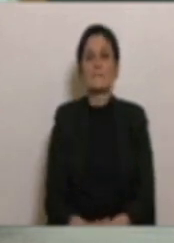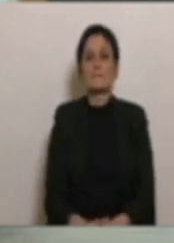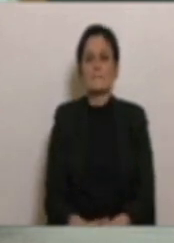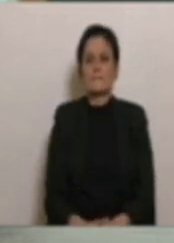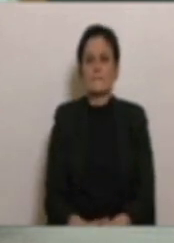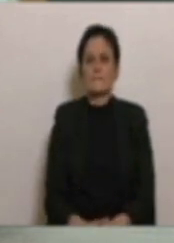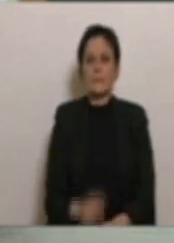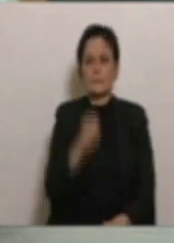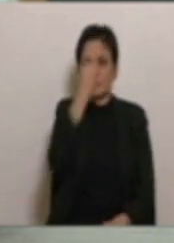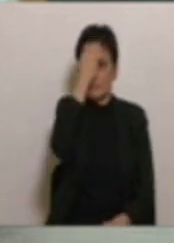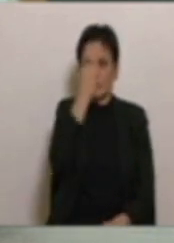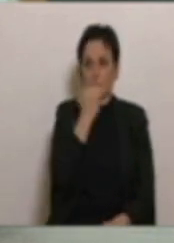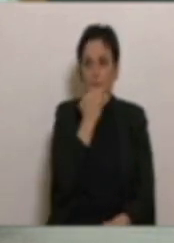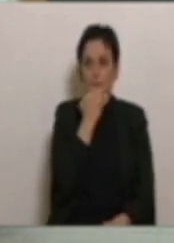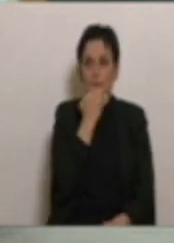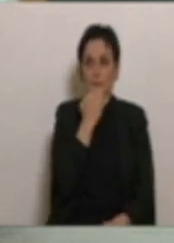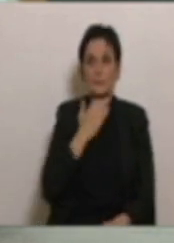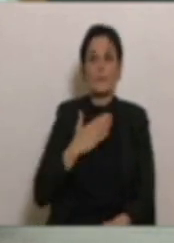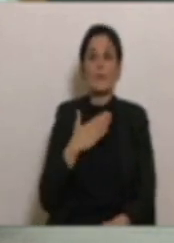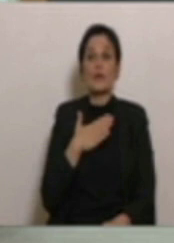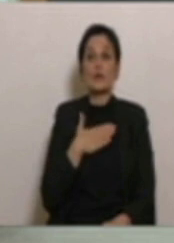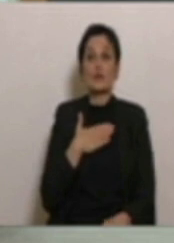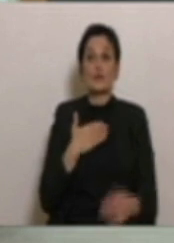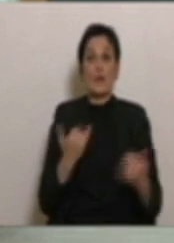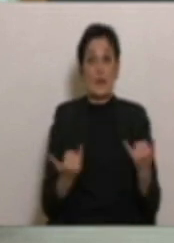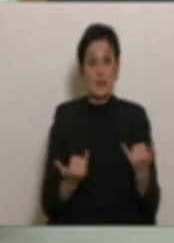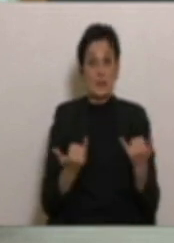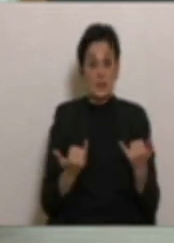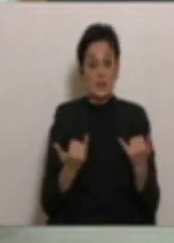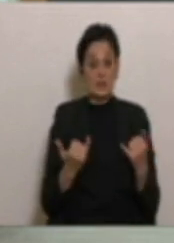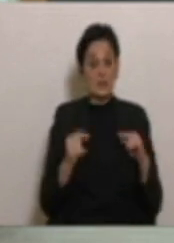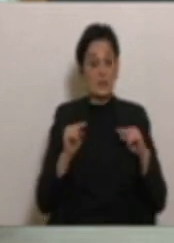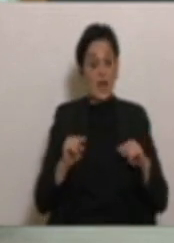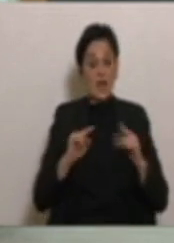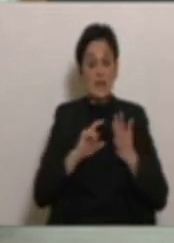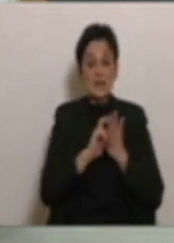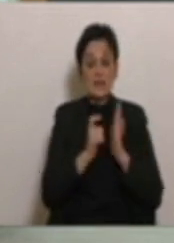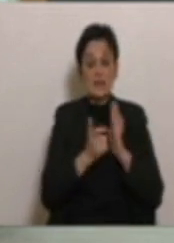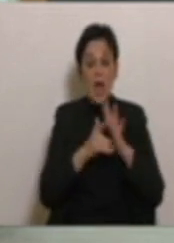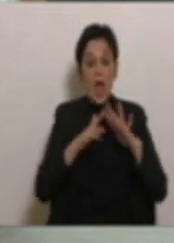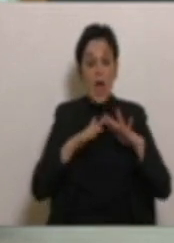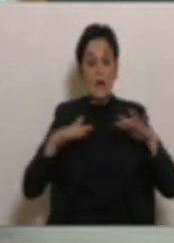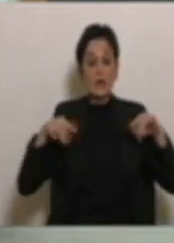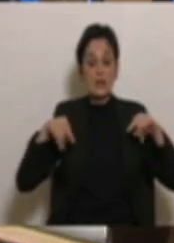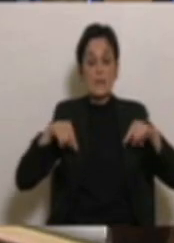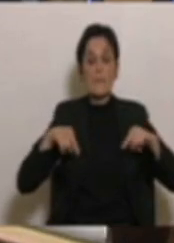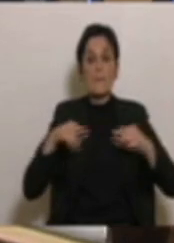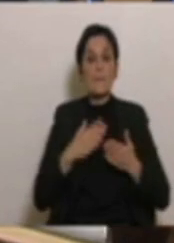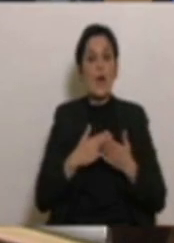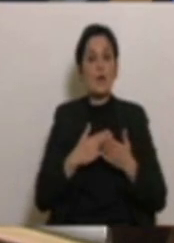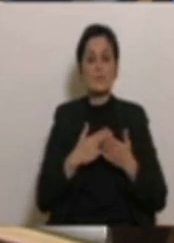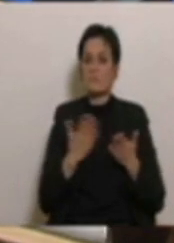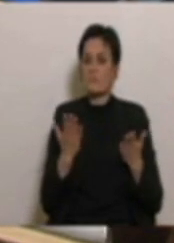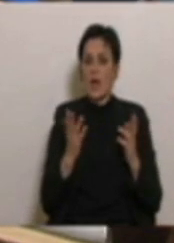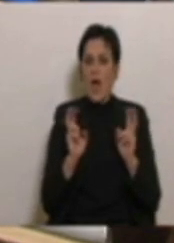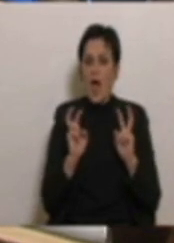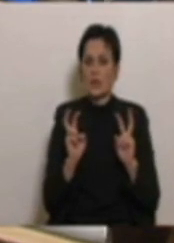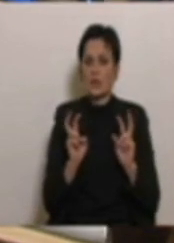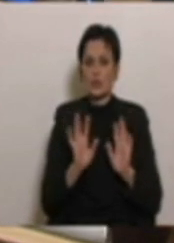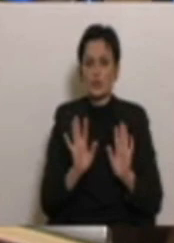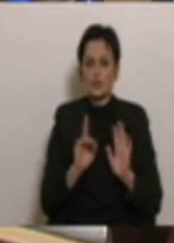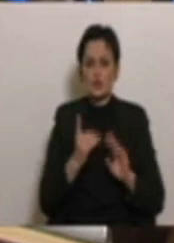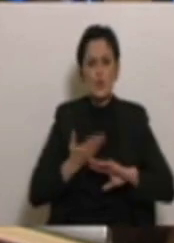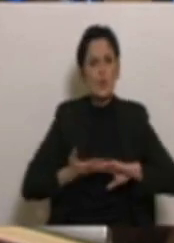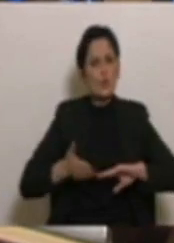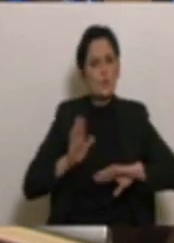მადლობთ. ჩვენი დღეს აქ ამ დარბაზში ყოფნა ნამდვილად არნიშნავს იმას, რომ